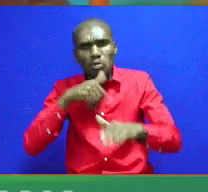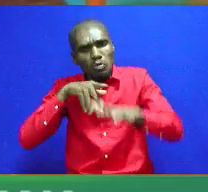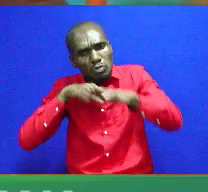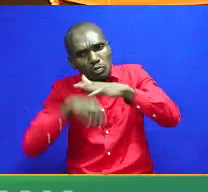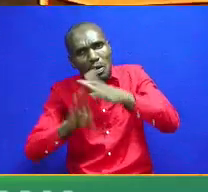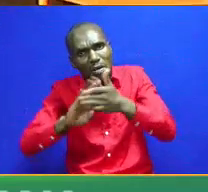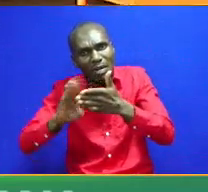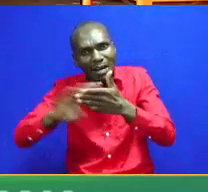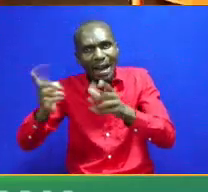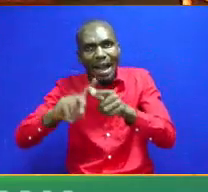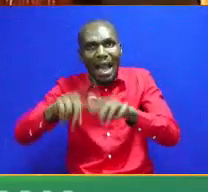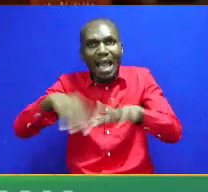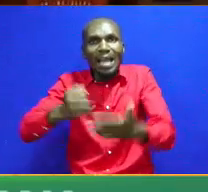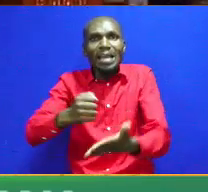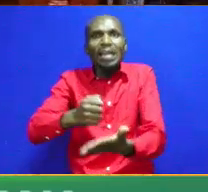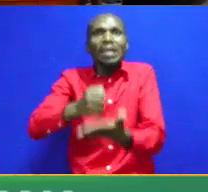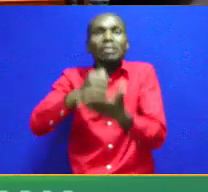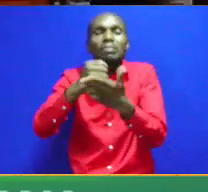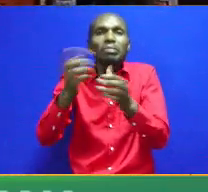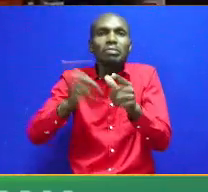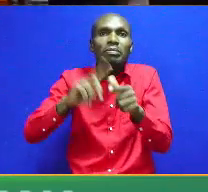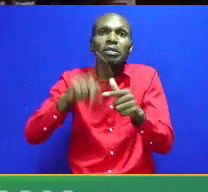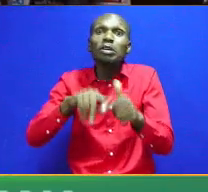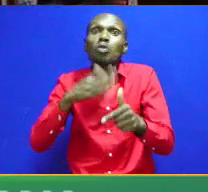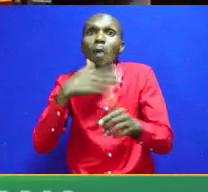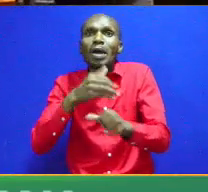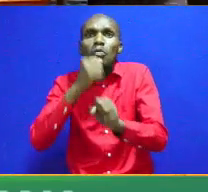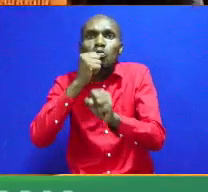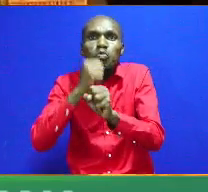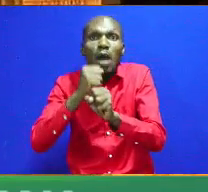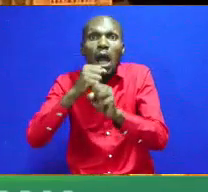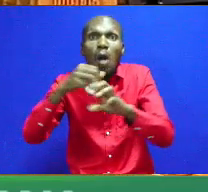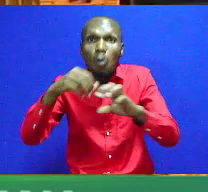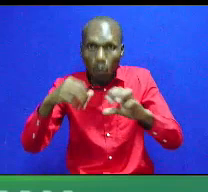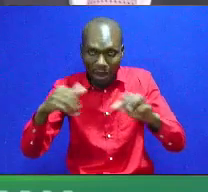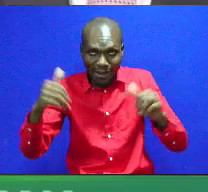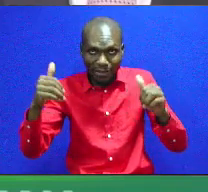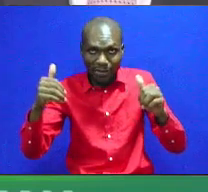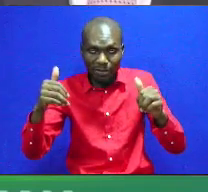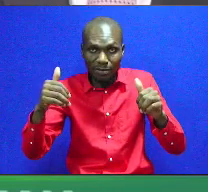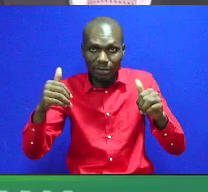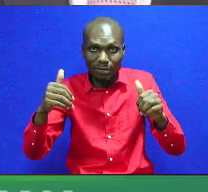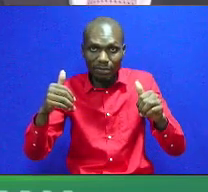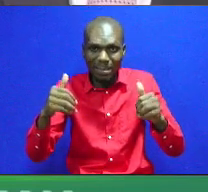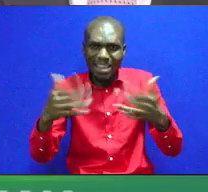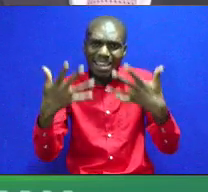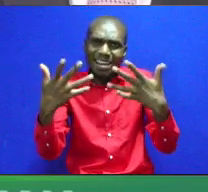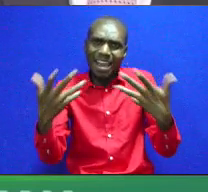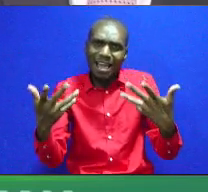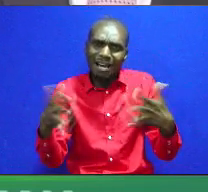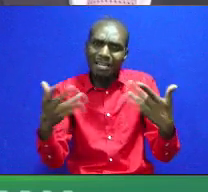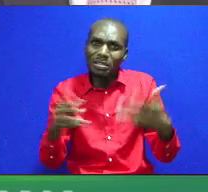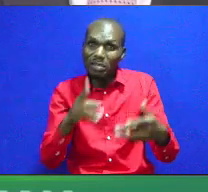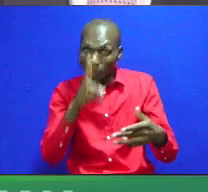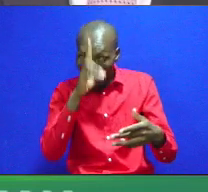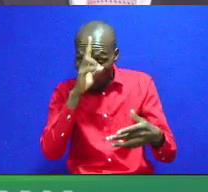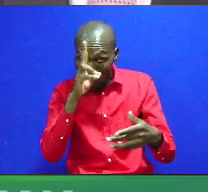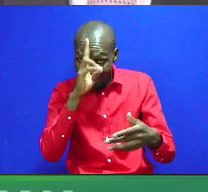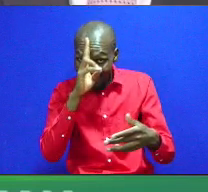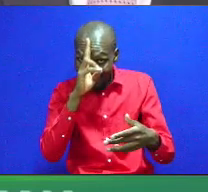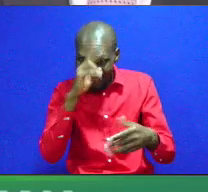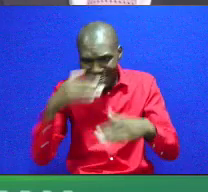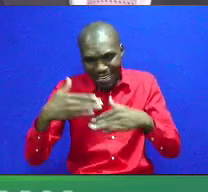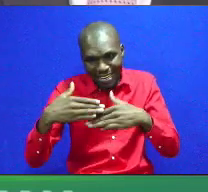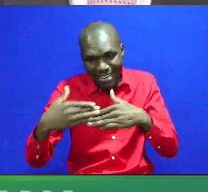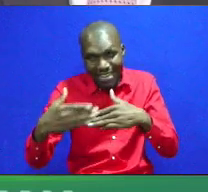eri kuri abo konyi ase bona abaganirie ko kore mirimo yabo boikeranu. Yegora kananga ke basikali bale